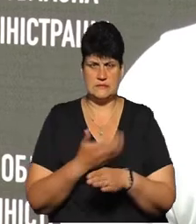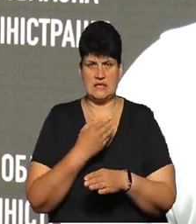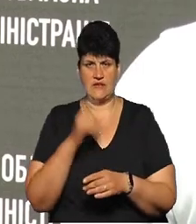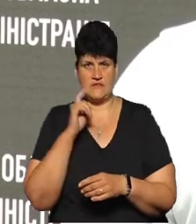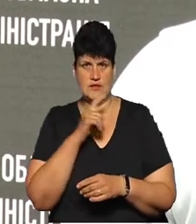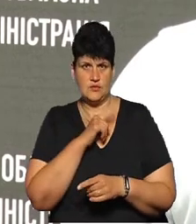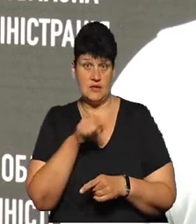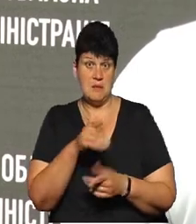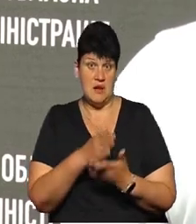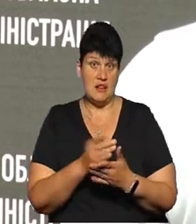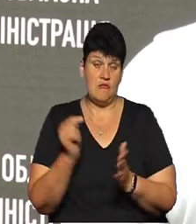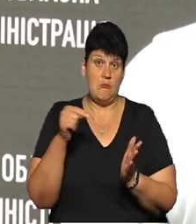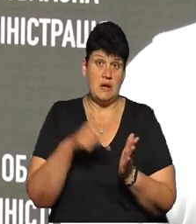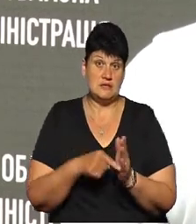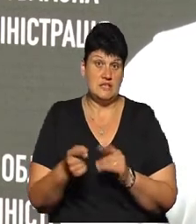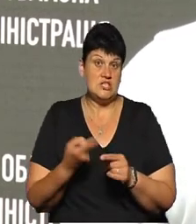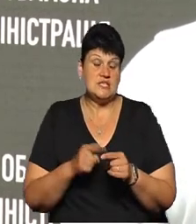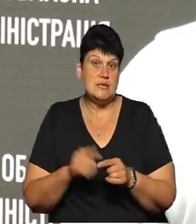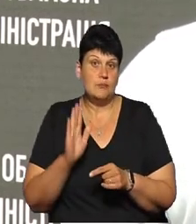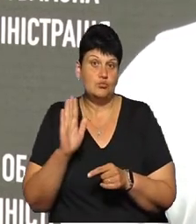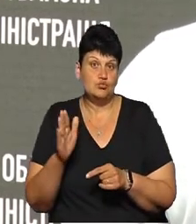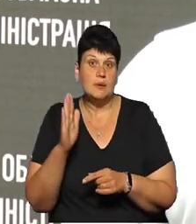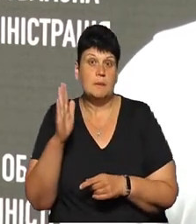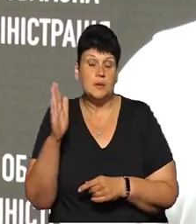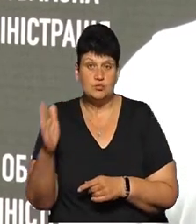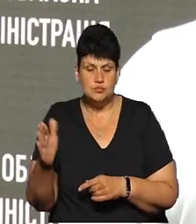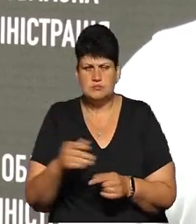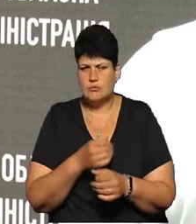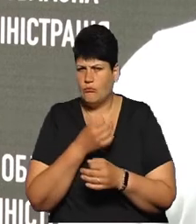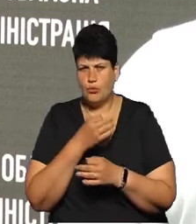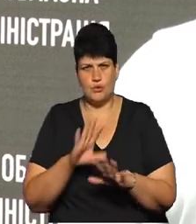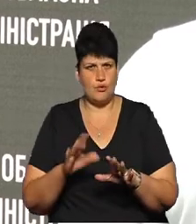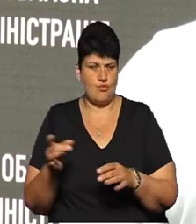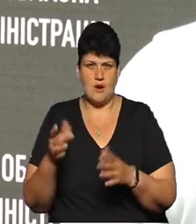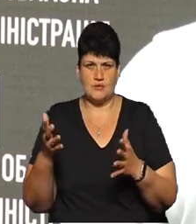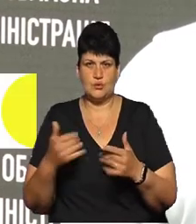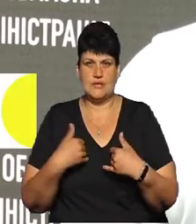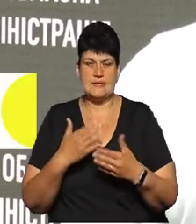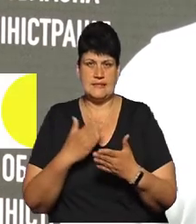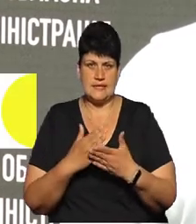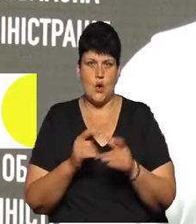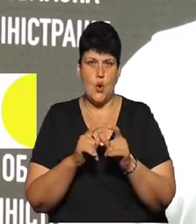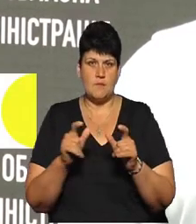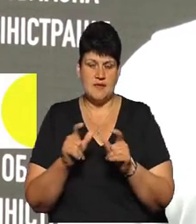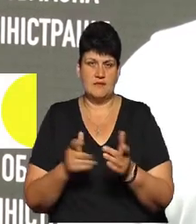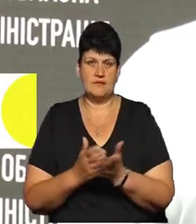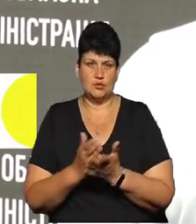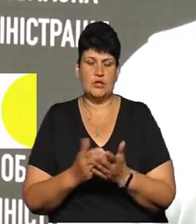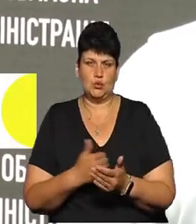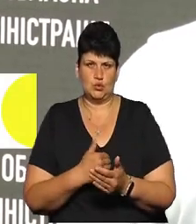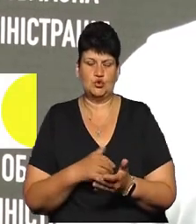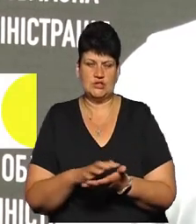Тернополі, чи це будуть ракети в майбутньому. В будь-якому разі у нас є об'єкт інфраструктури, який ворог хотів би знищити чи пошкодити,